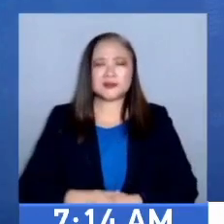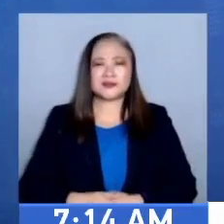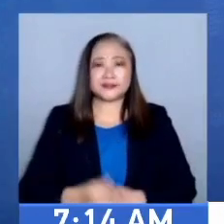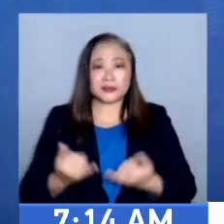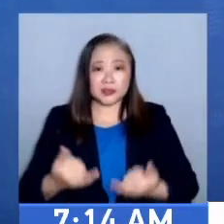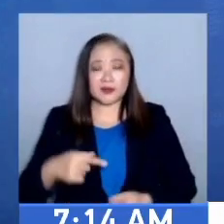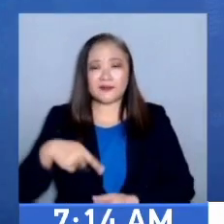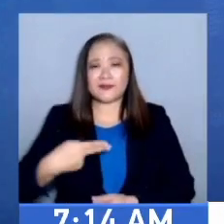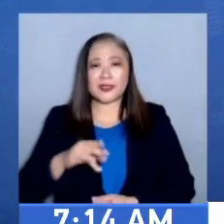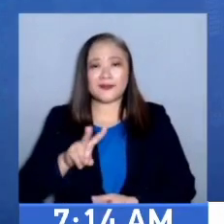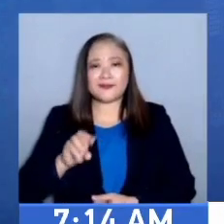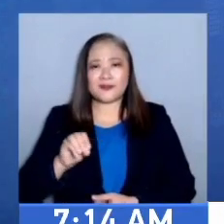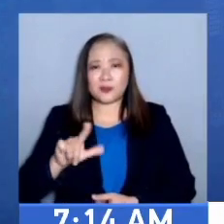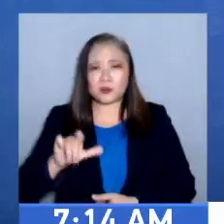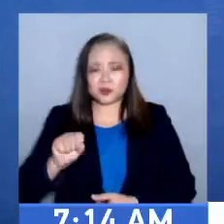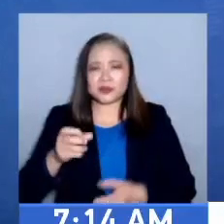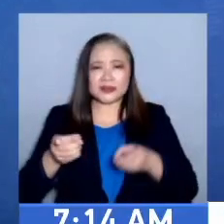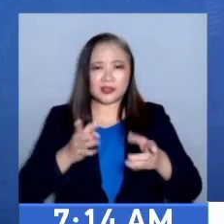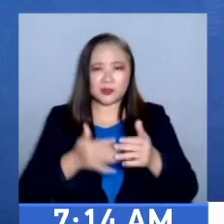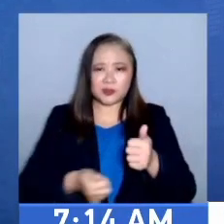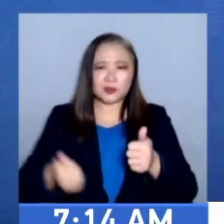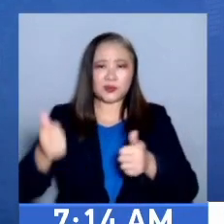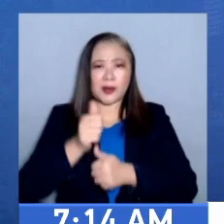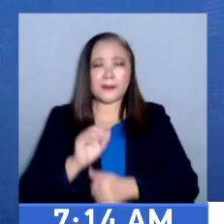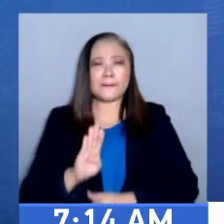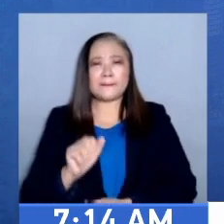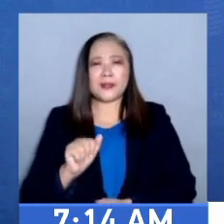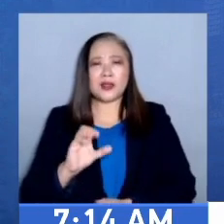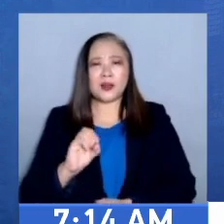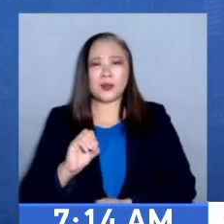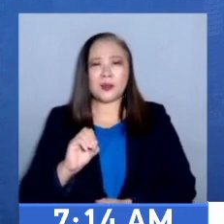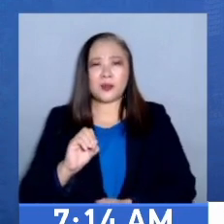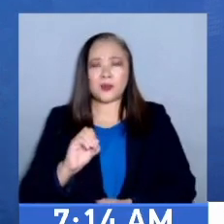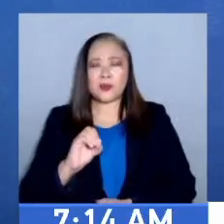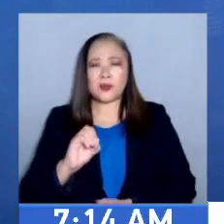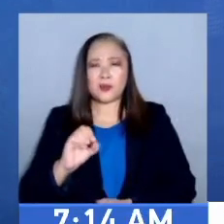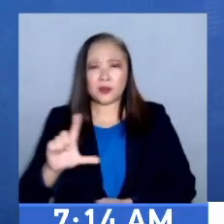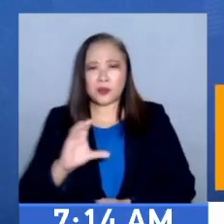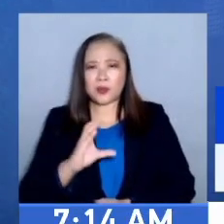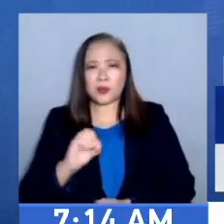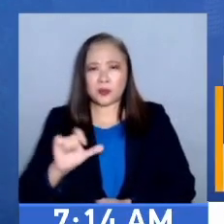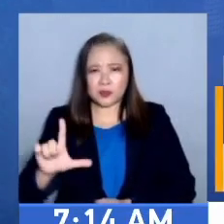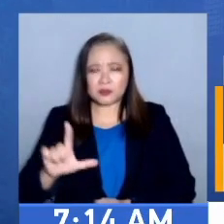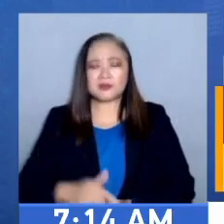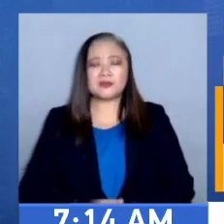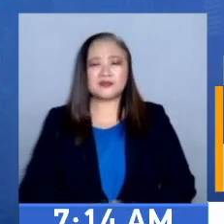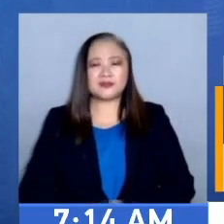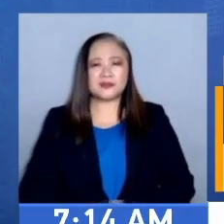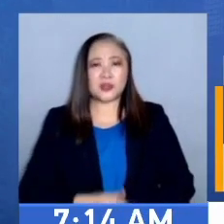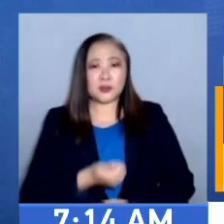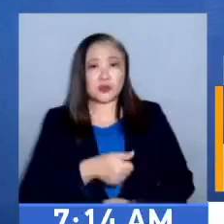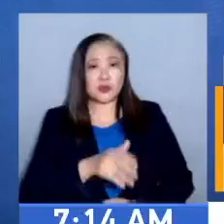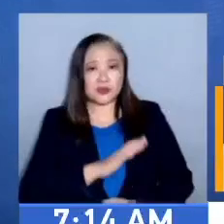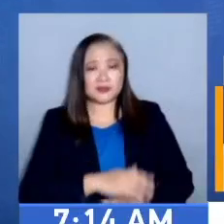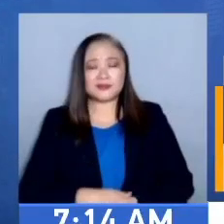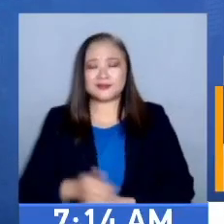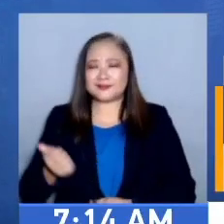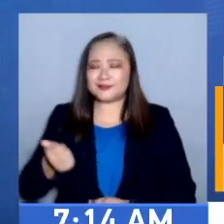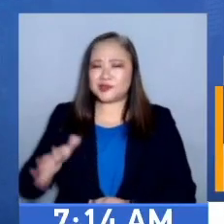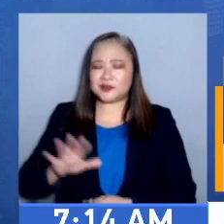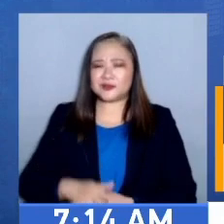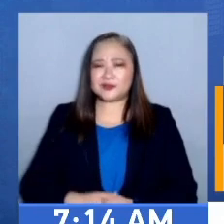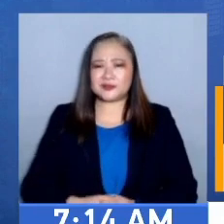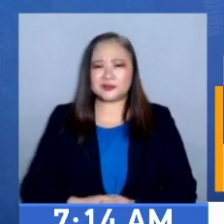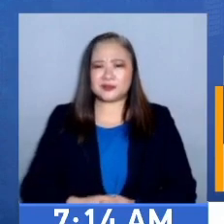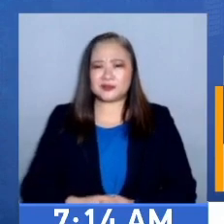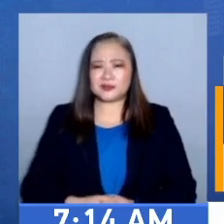Magandang umaga po sa inyo Director bacolcol Magandang umaga po sa inyo Ma'am All right una po sa lahat Director sunod-sunod po kasi yung